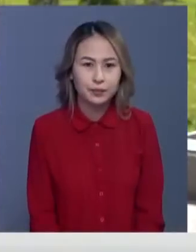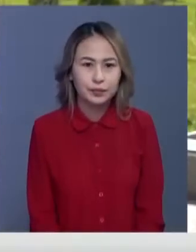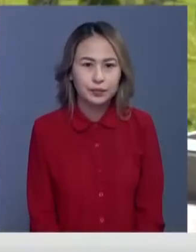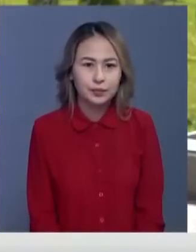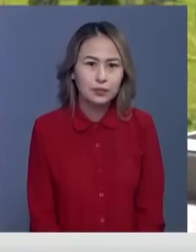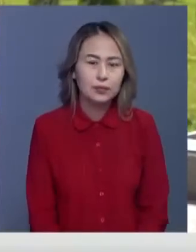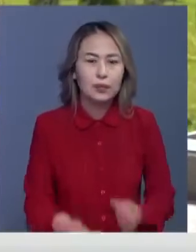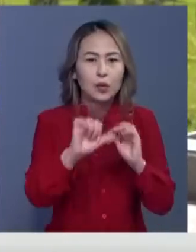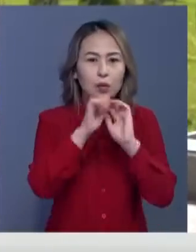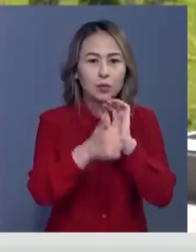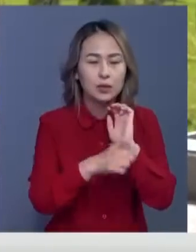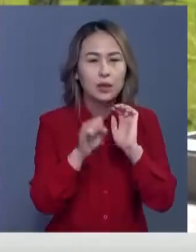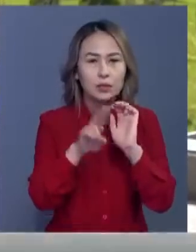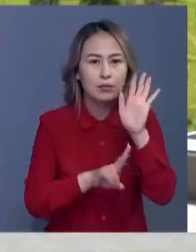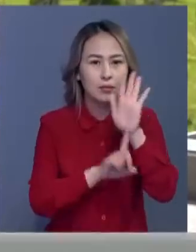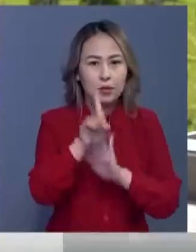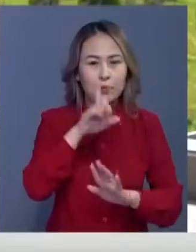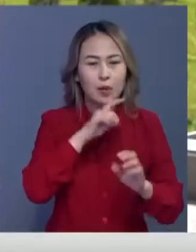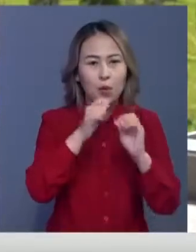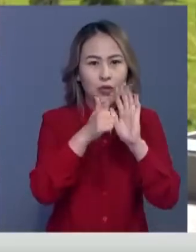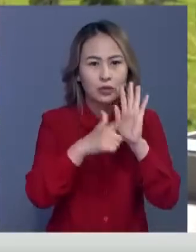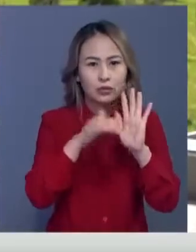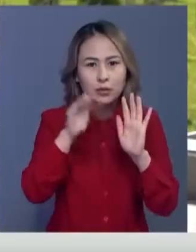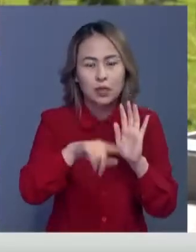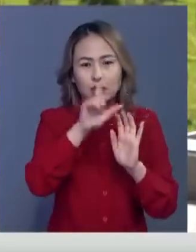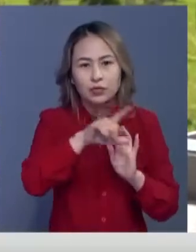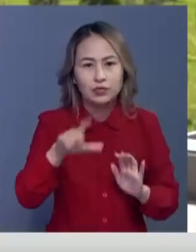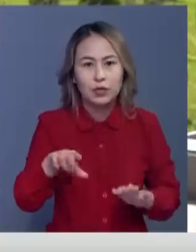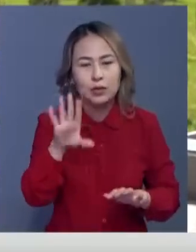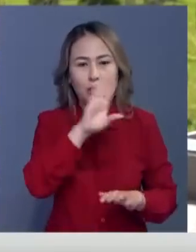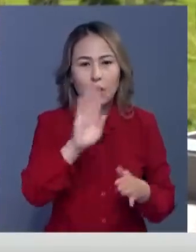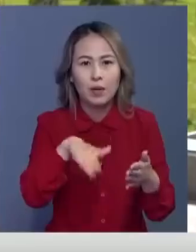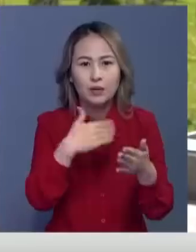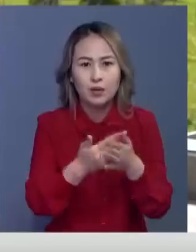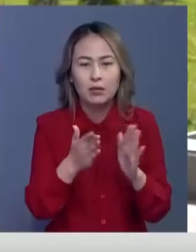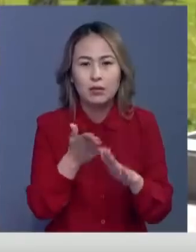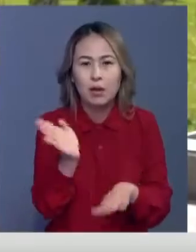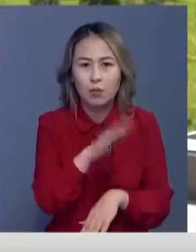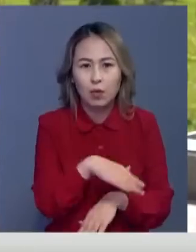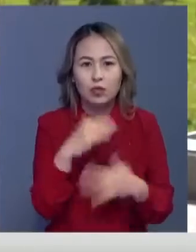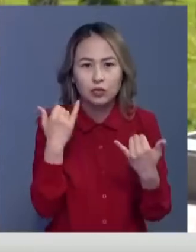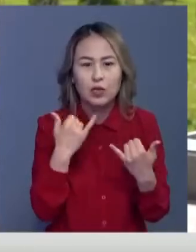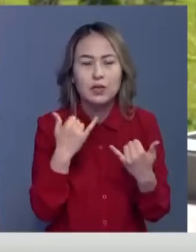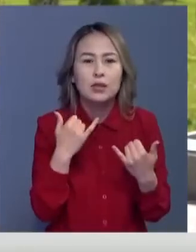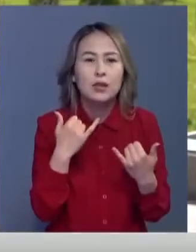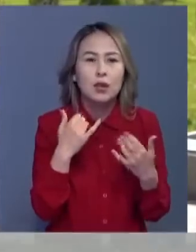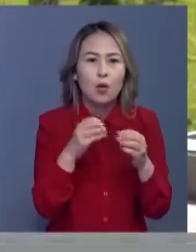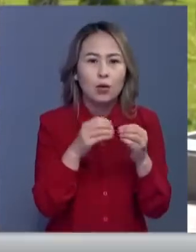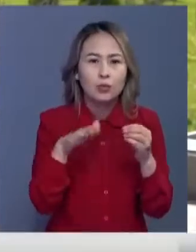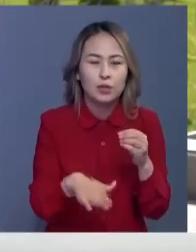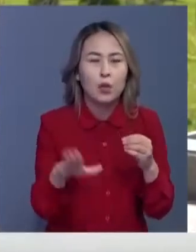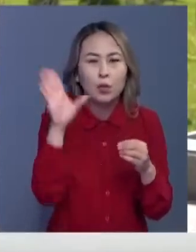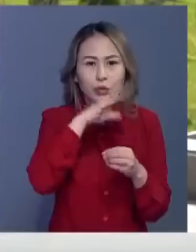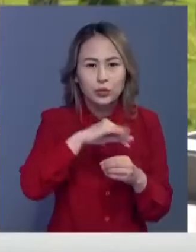16 сәуірден бастап теңіз кенішінен 17 мыңнан астам жұмысшыны шығару жоспарланған болатын. Бүгінгі күнге дейін солардың 10 мыңнан астамы шығарып